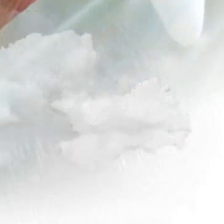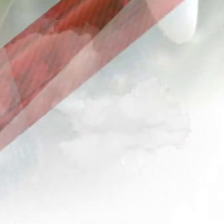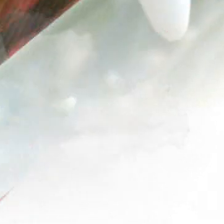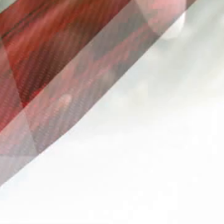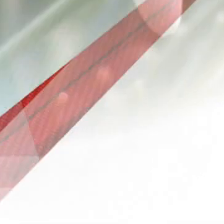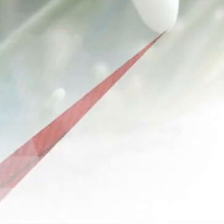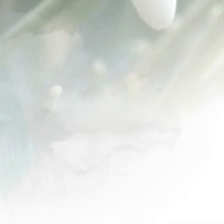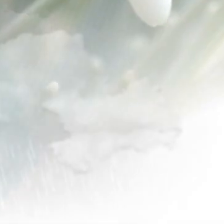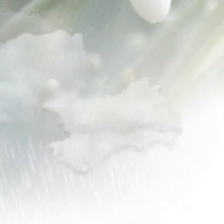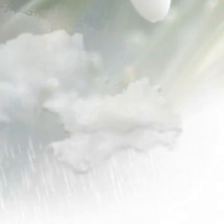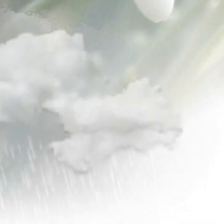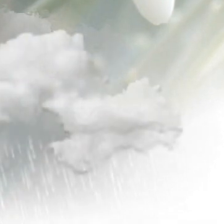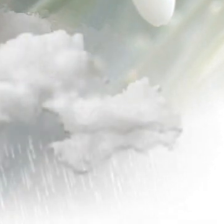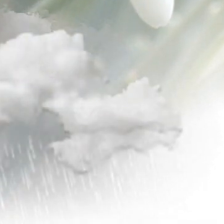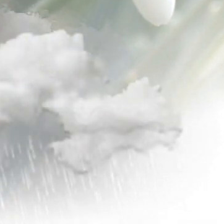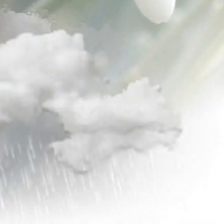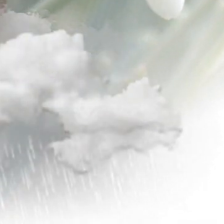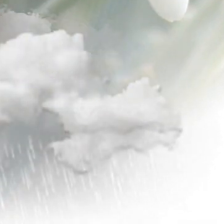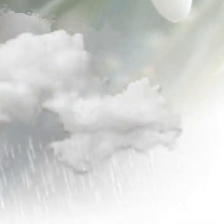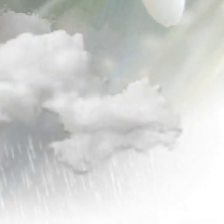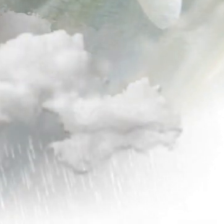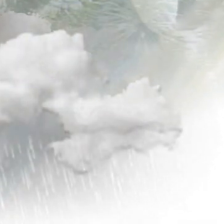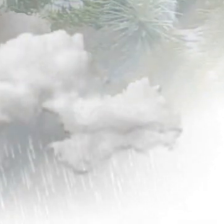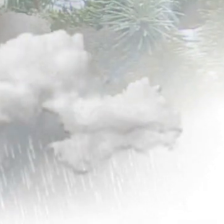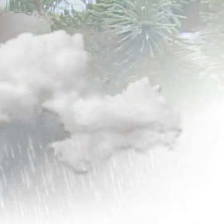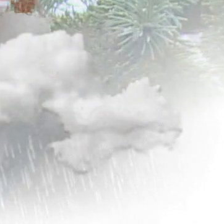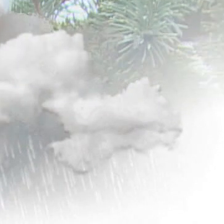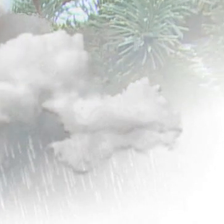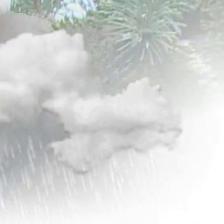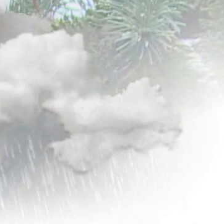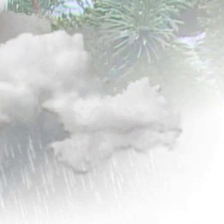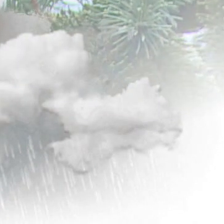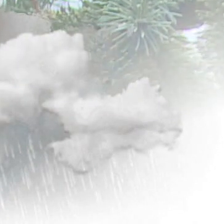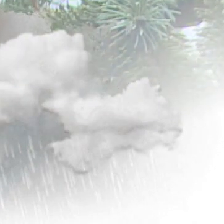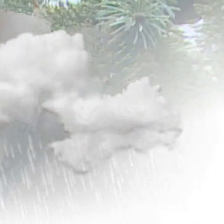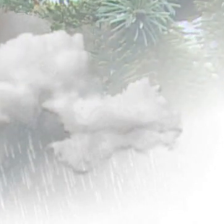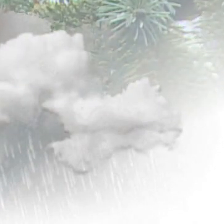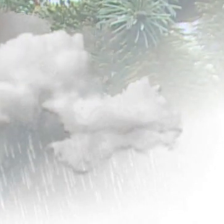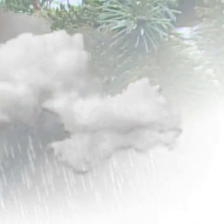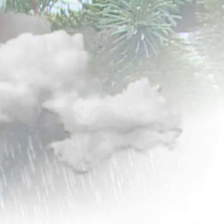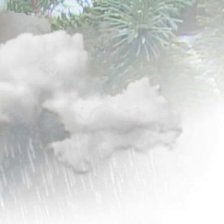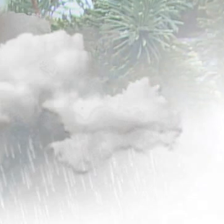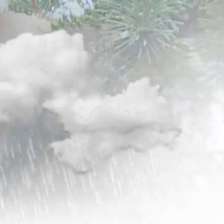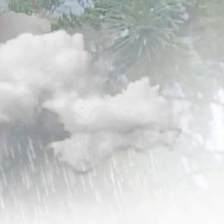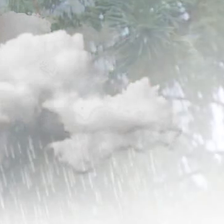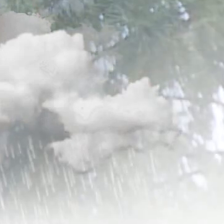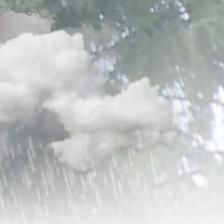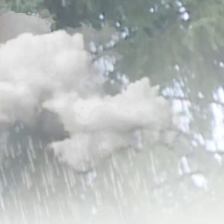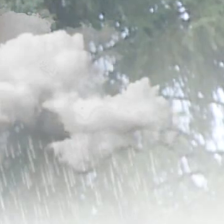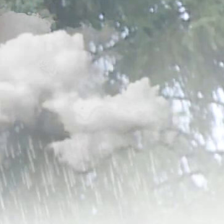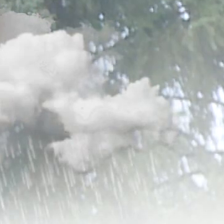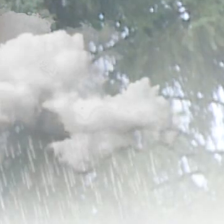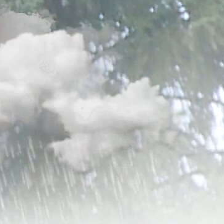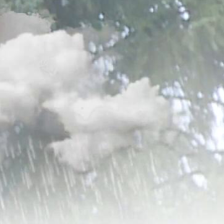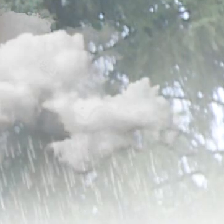секунду. У Зельве каля 20 градусов тепла будет раницей, до плюс 21